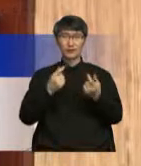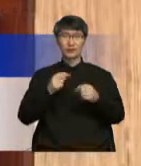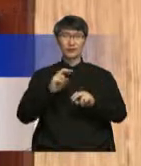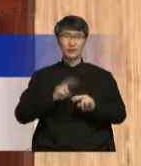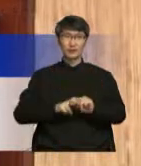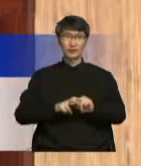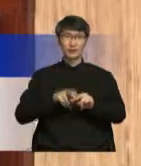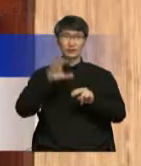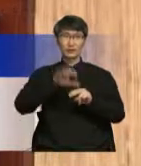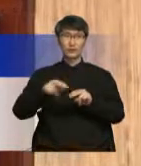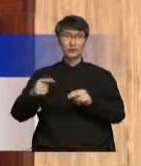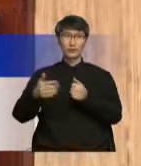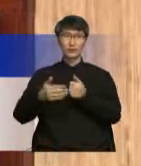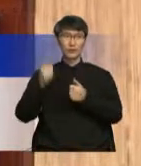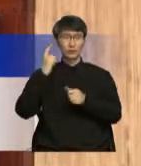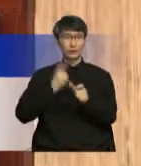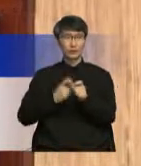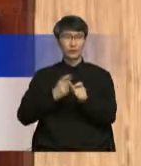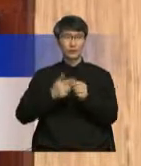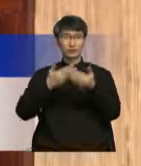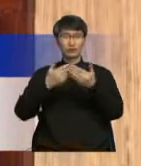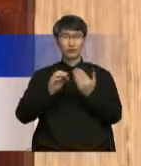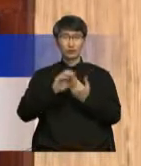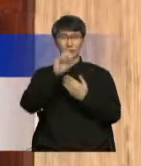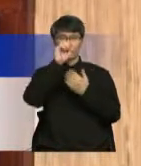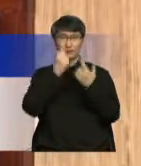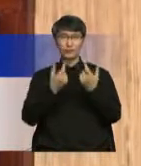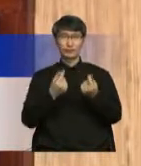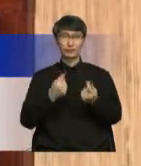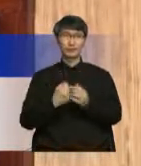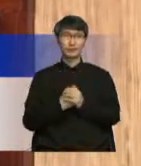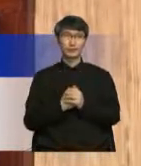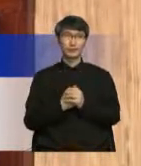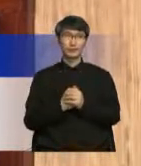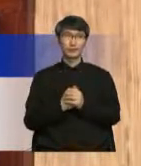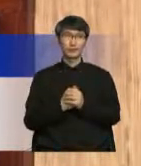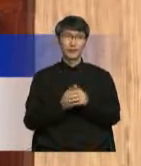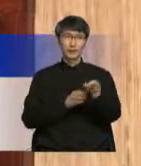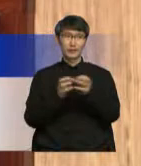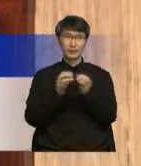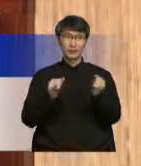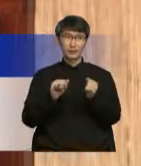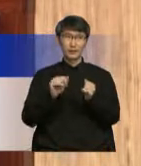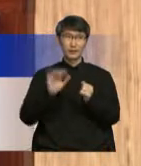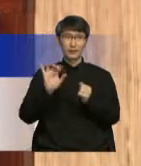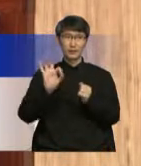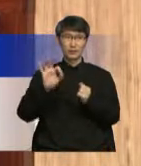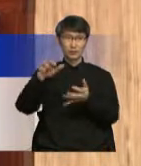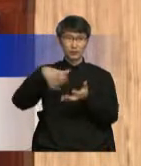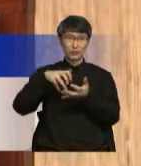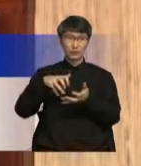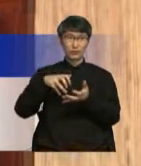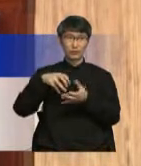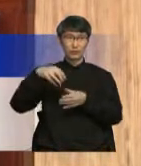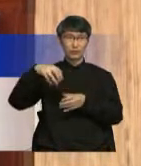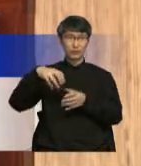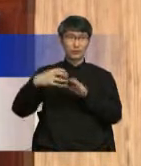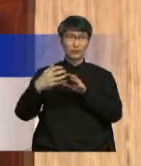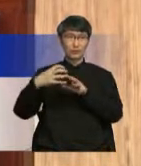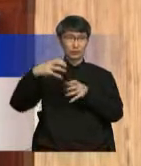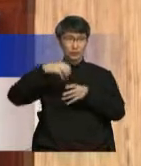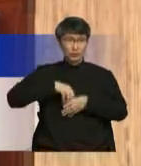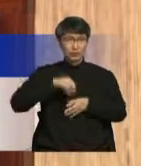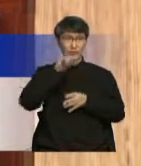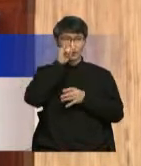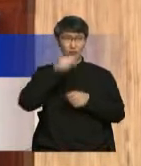어 그러나 리옹 갈고 으 그렇게 남산 놈들이 한 번만 너무해 태그를 수 있는